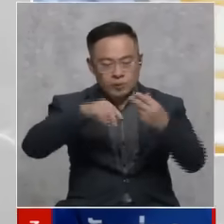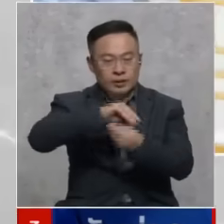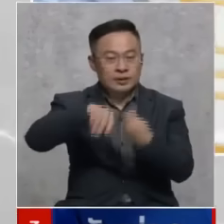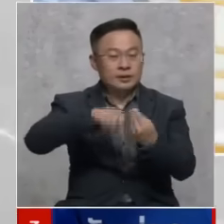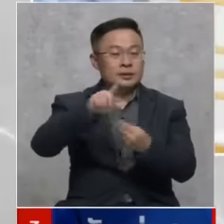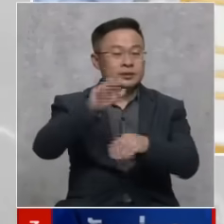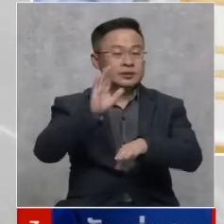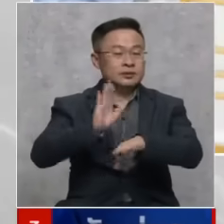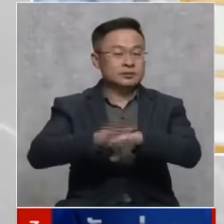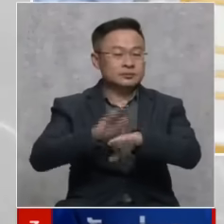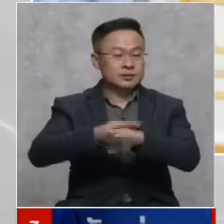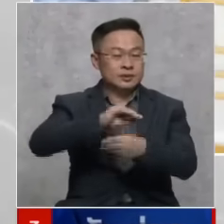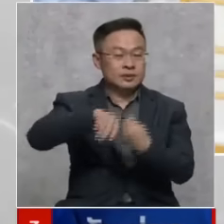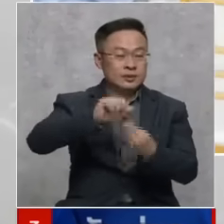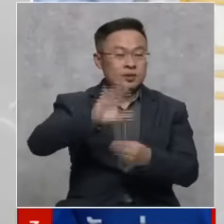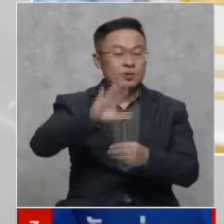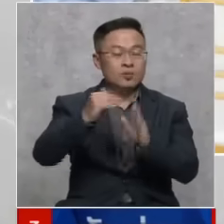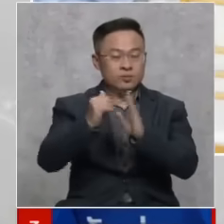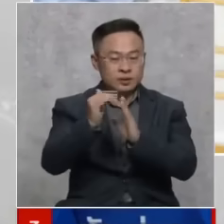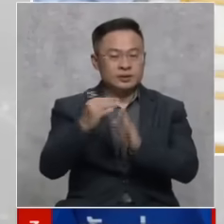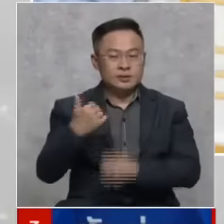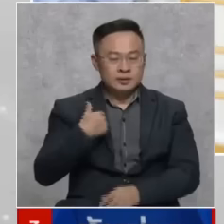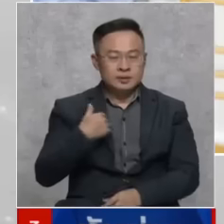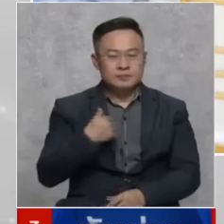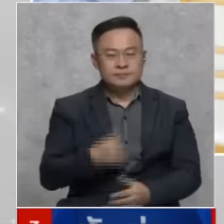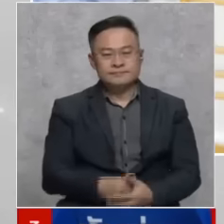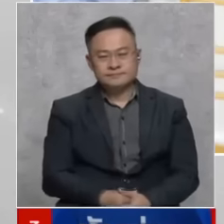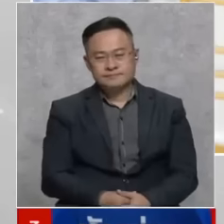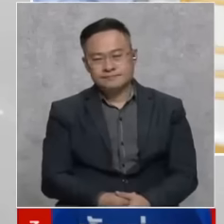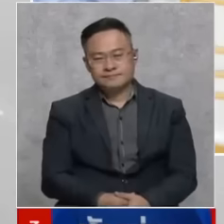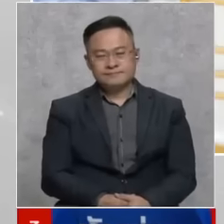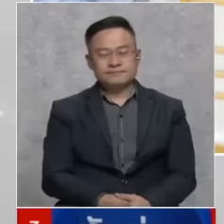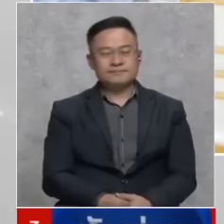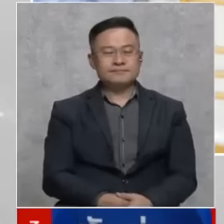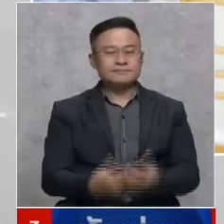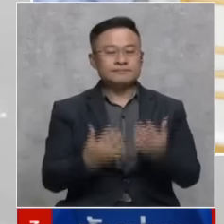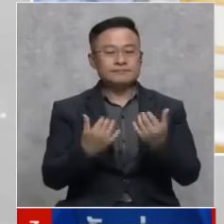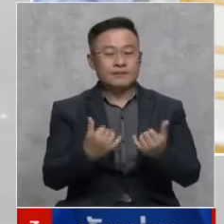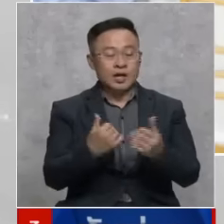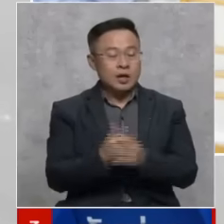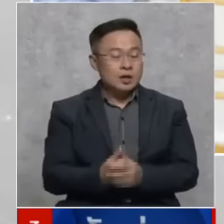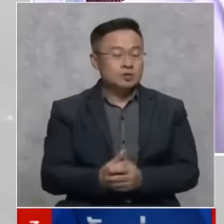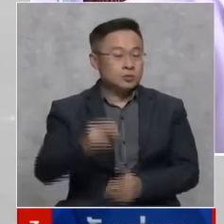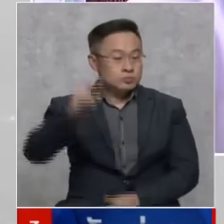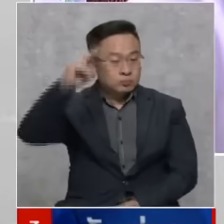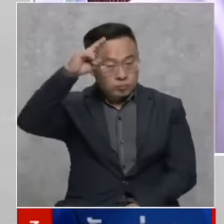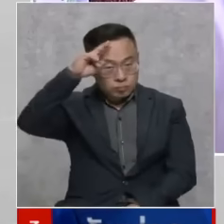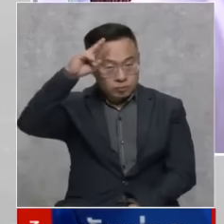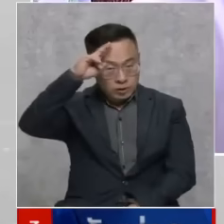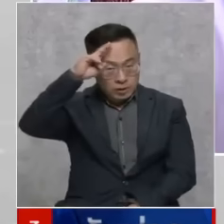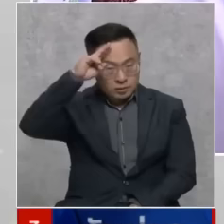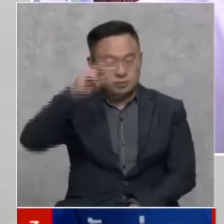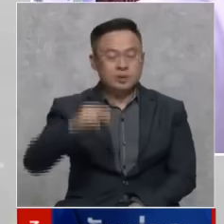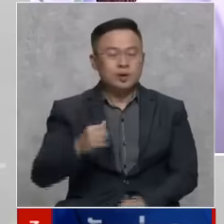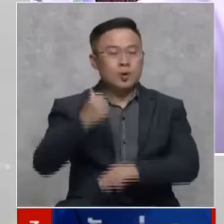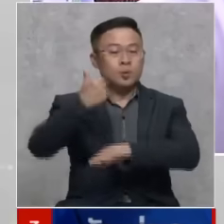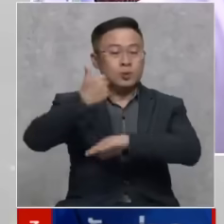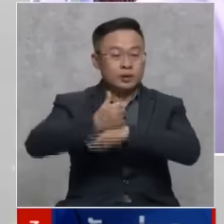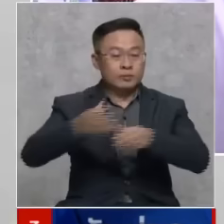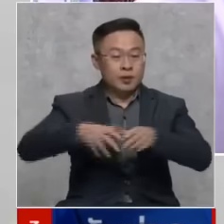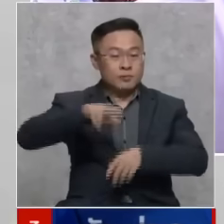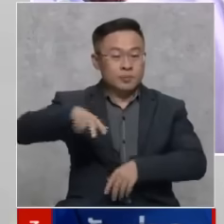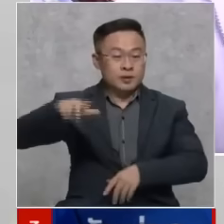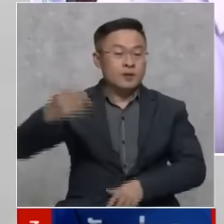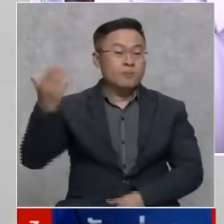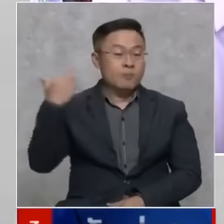พื้นที่ภาคเชียงใหม่ด้วยคุณผู้ชมเอาแล้วมีประเด็นที่เมื่อสักครู่ไปถามนายกใช่ไหมคะกรณีคุณหมอชนน่านสีแก้วอดีตหัวหน้าพรรคเพื่อไทยเนี่ยออ